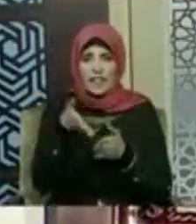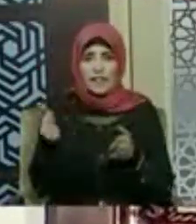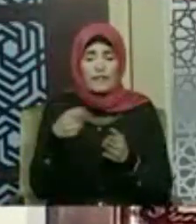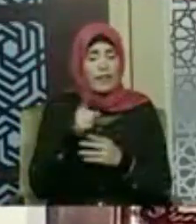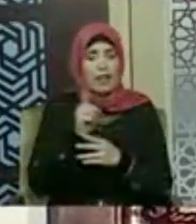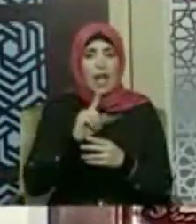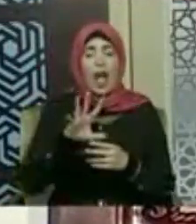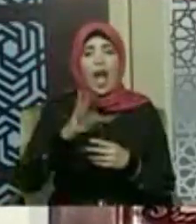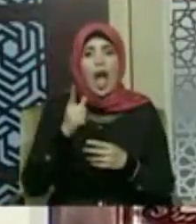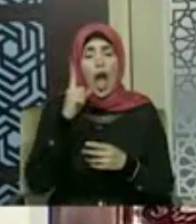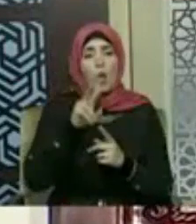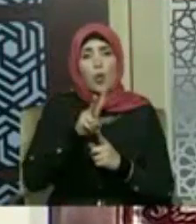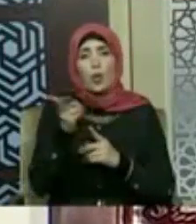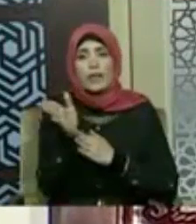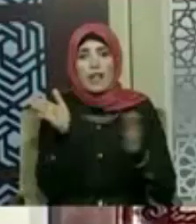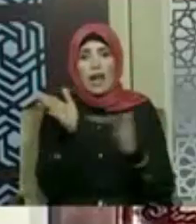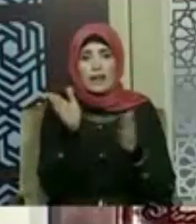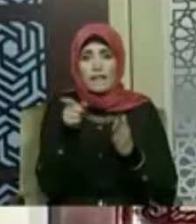وتحريف الغالين،